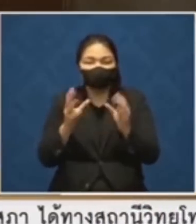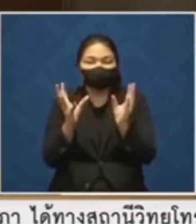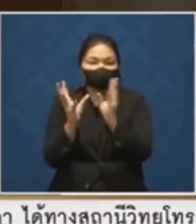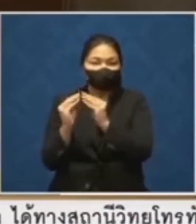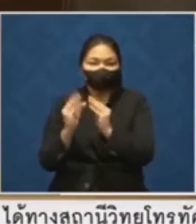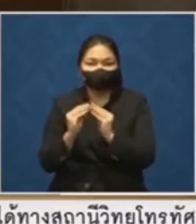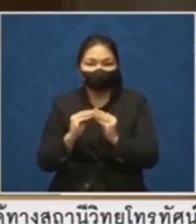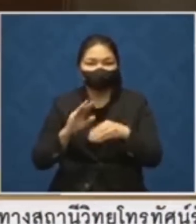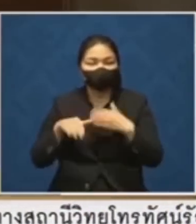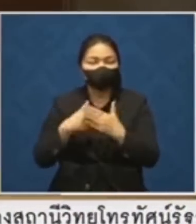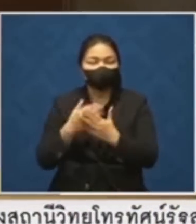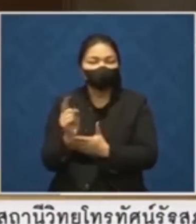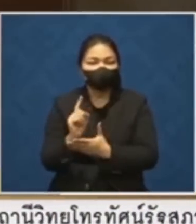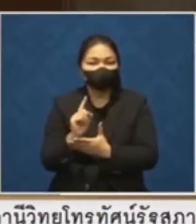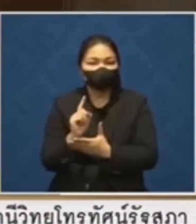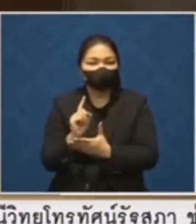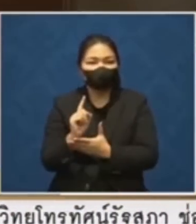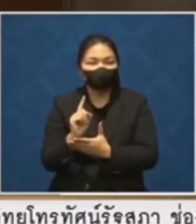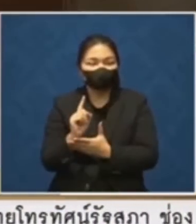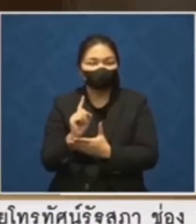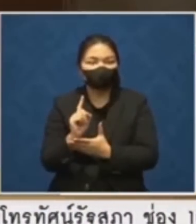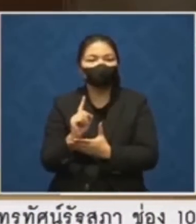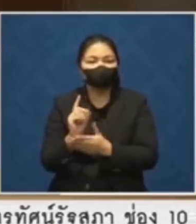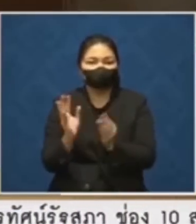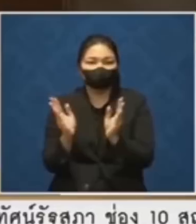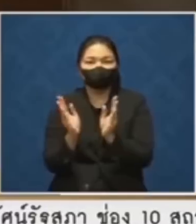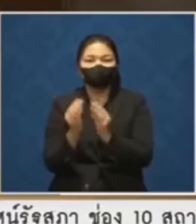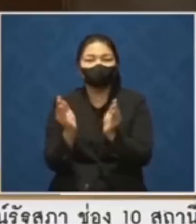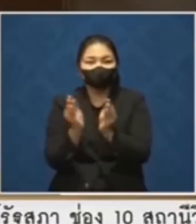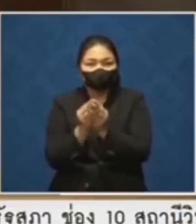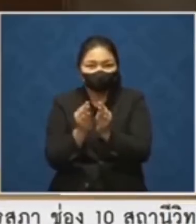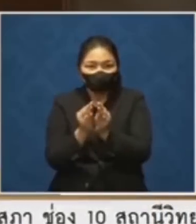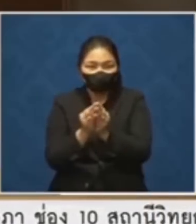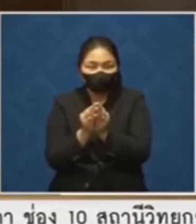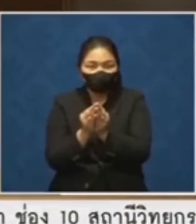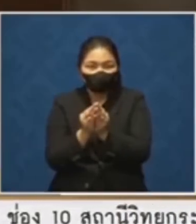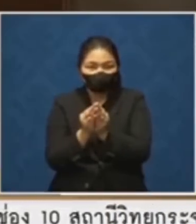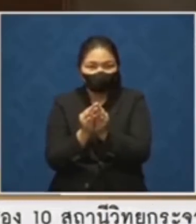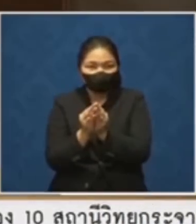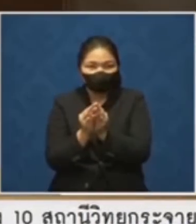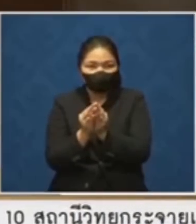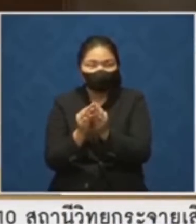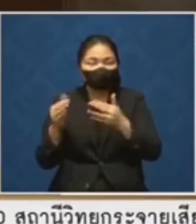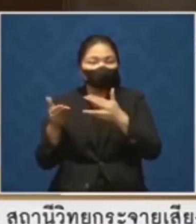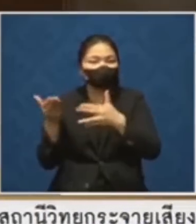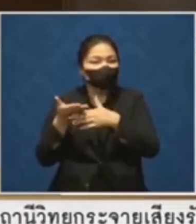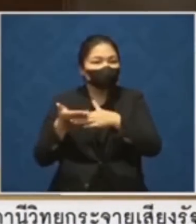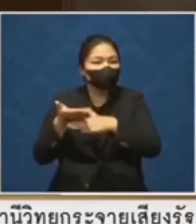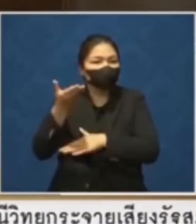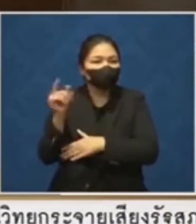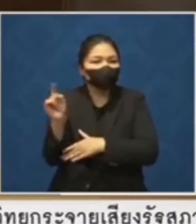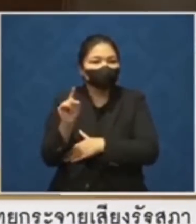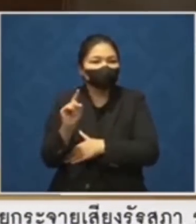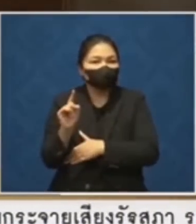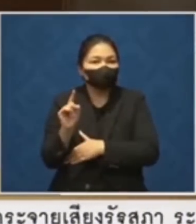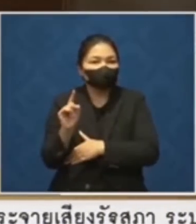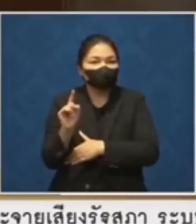ไม่มากกว่าครึ่งหนึ่งของจำนวนสมาชิกทั้งหมดเท่าที่มีอยู่ของสภาผู้แทนราษฎร